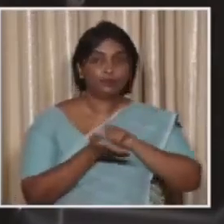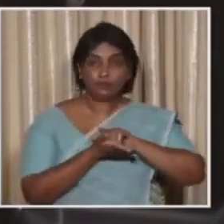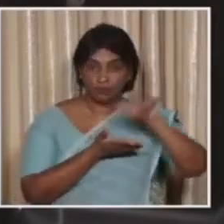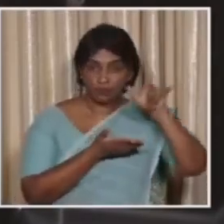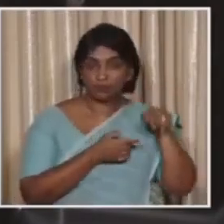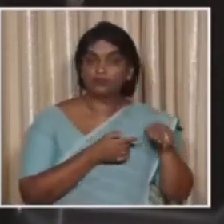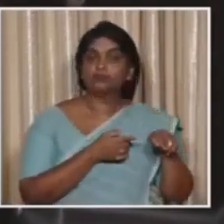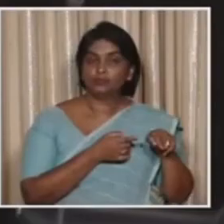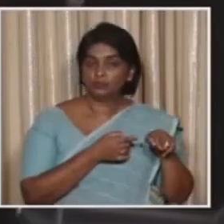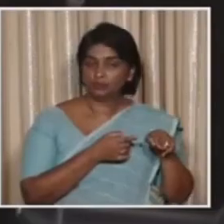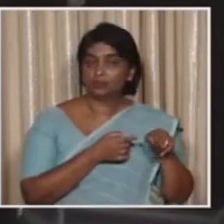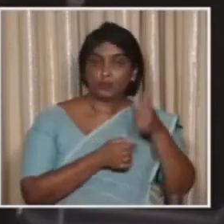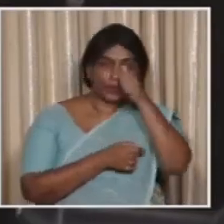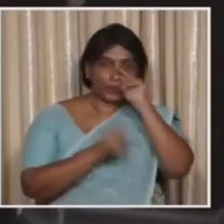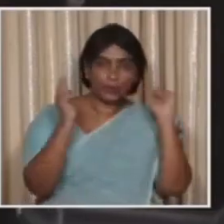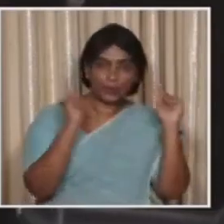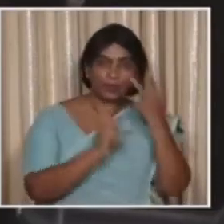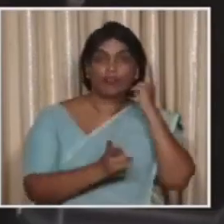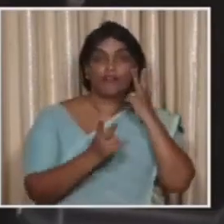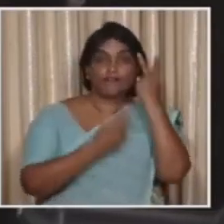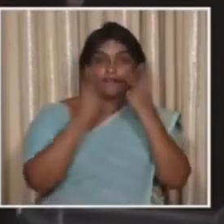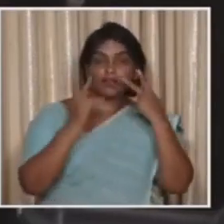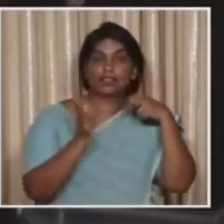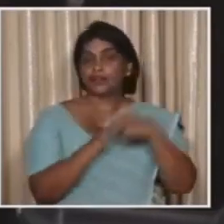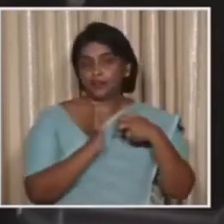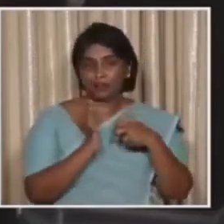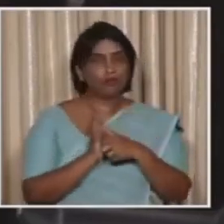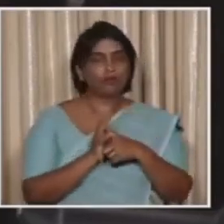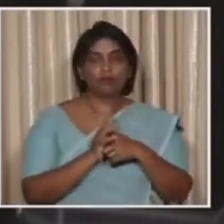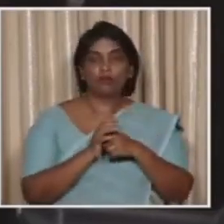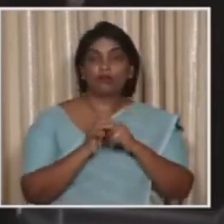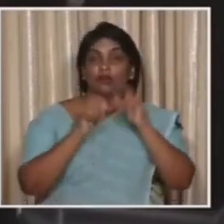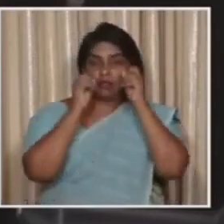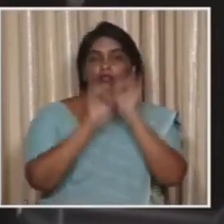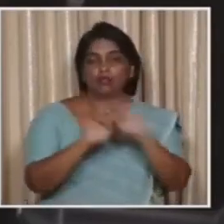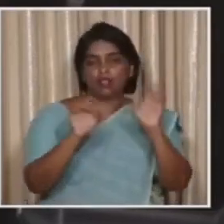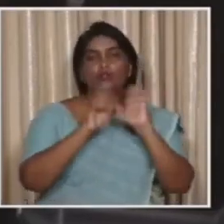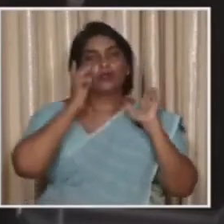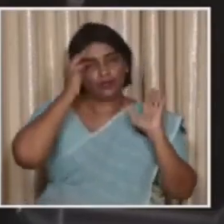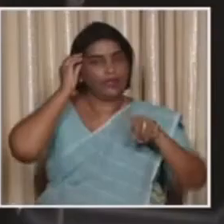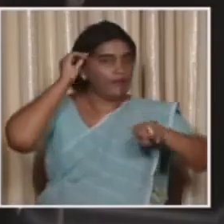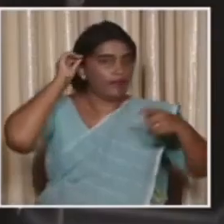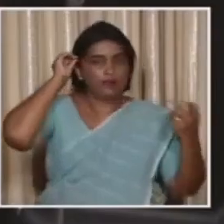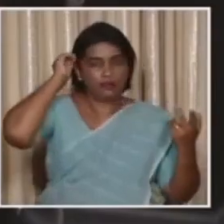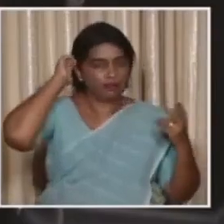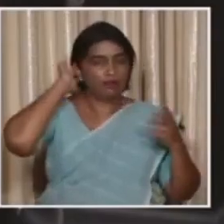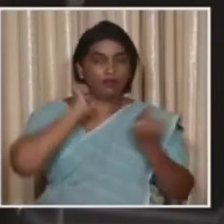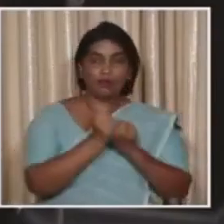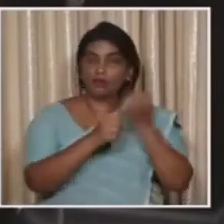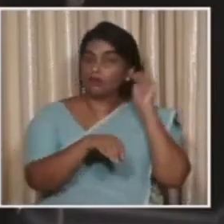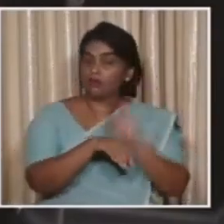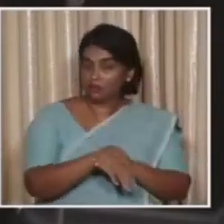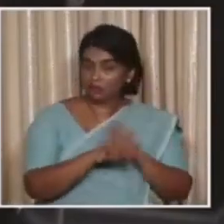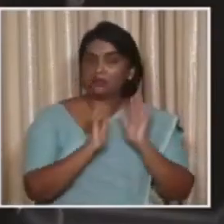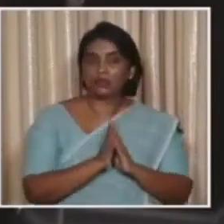තොටුපළ හරහා මේ පැනල යන එක විසිප්පීස විවිධ යන එක දැනුවත් කිරීම ඇරෙන වෙන ක්‍රමයක් ඇත්තේම නැහැ. අත්අඩංගුවට ගැනීම